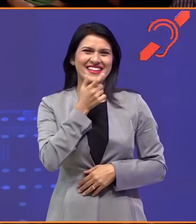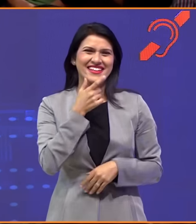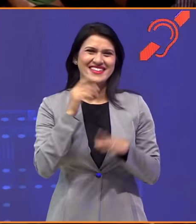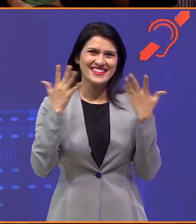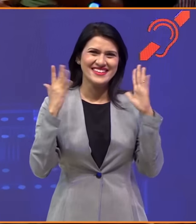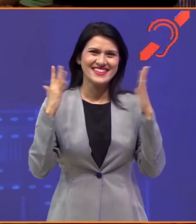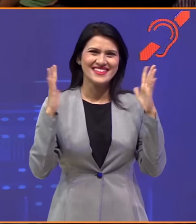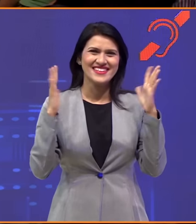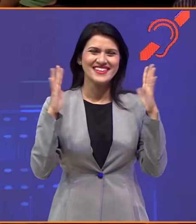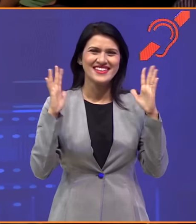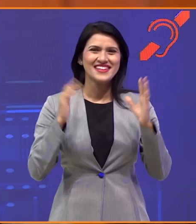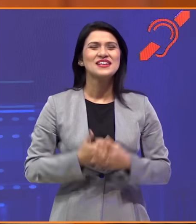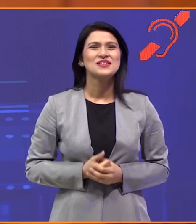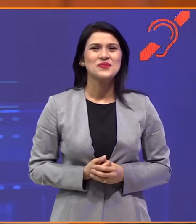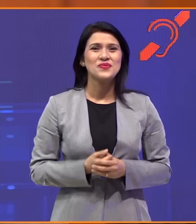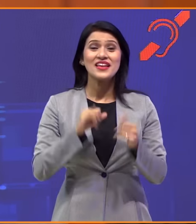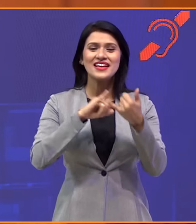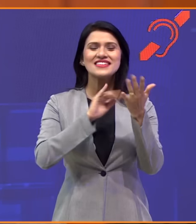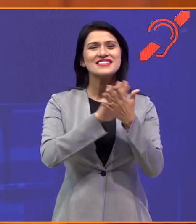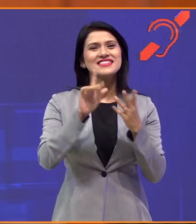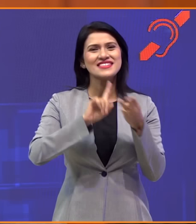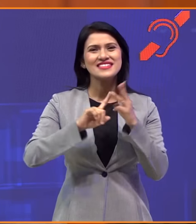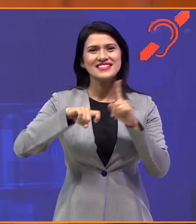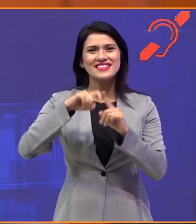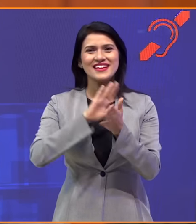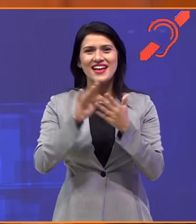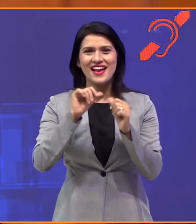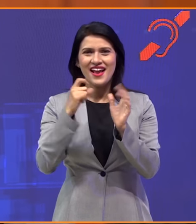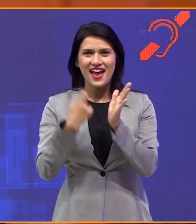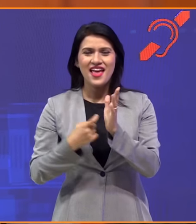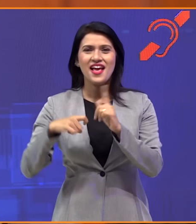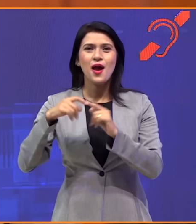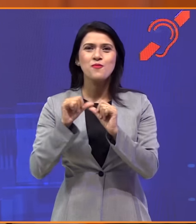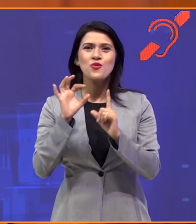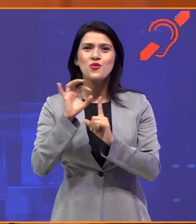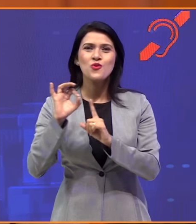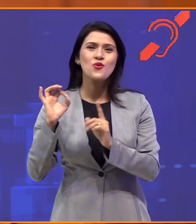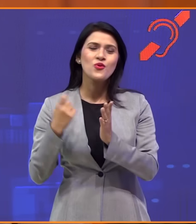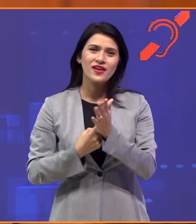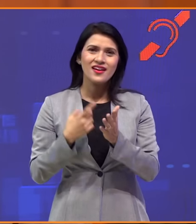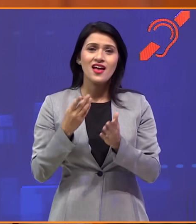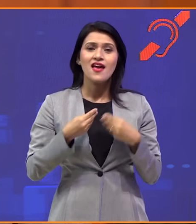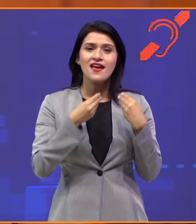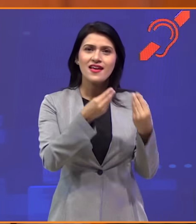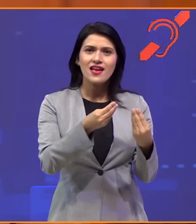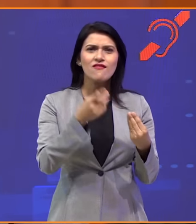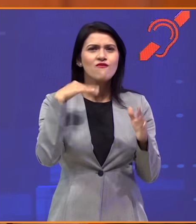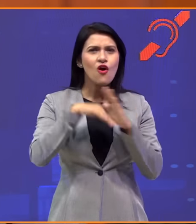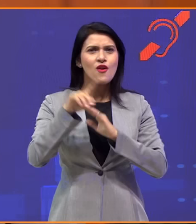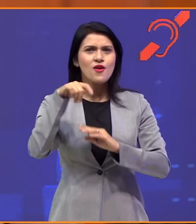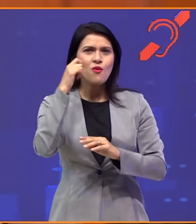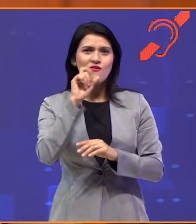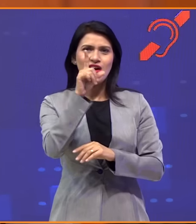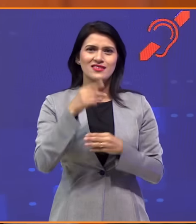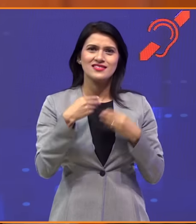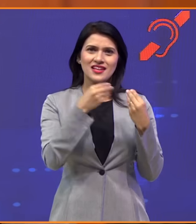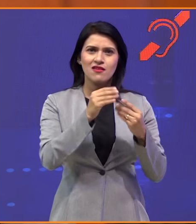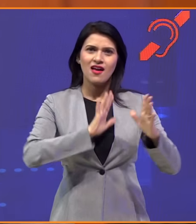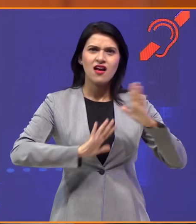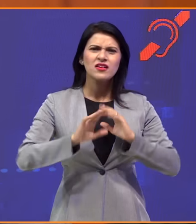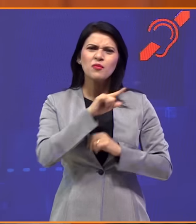में शेखर कपूर ने आपको रोल दिया डाकू का बडि क्वीन में लेकिन आपको नहीं लगा कि मेरी